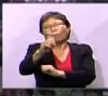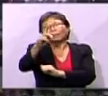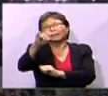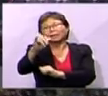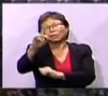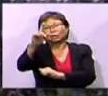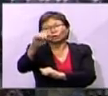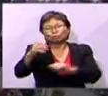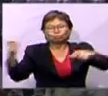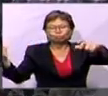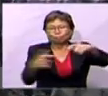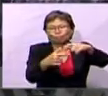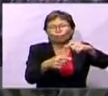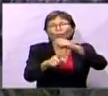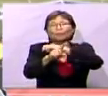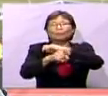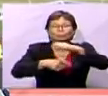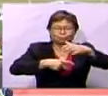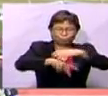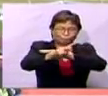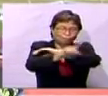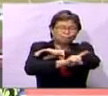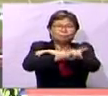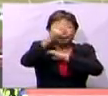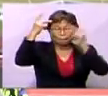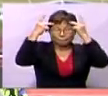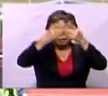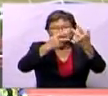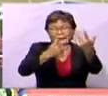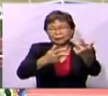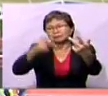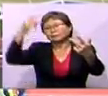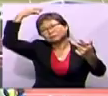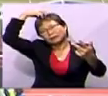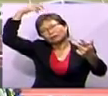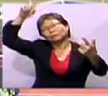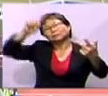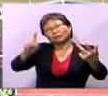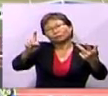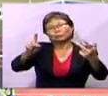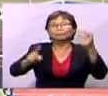menerusi sepakan penalti. Pahang 3, Selangor 1.